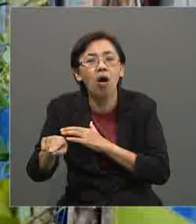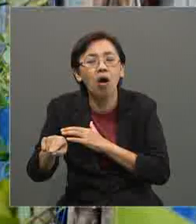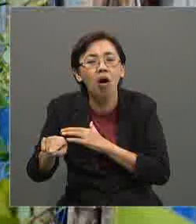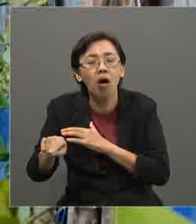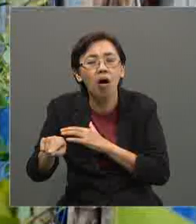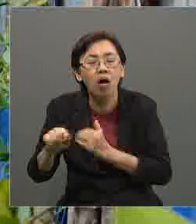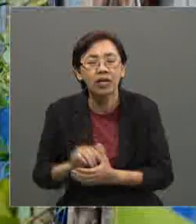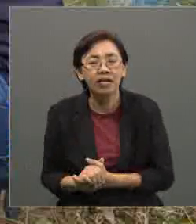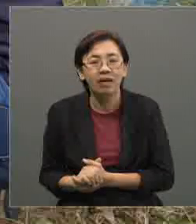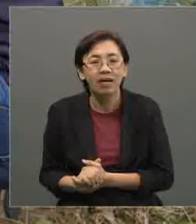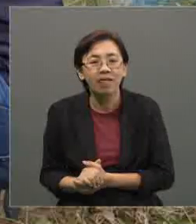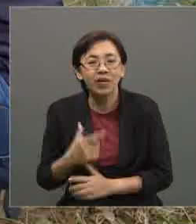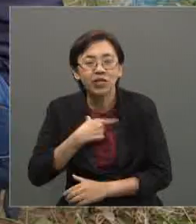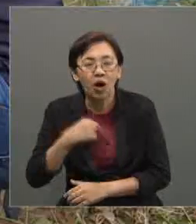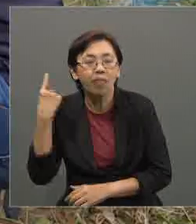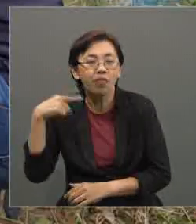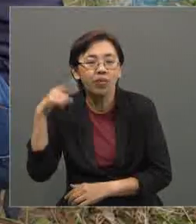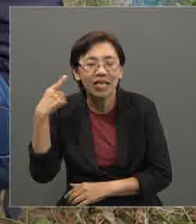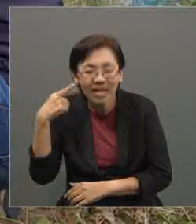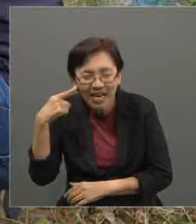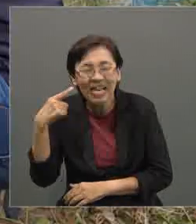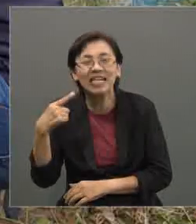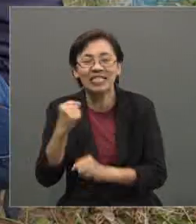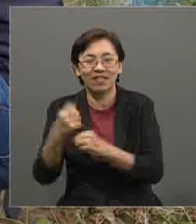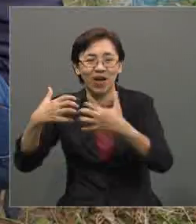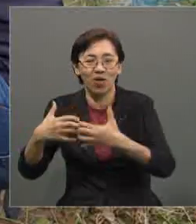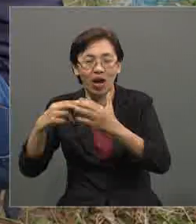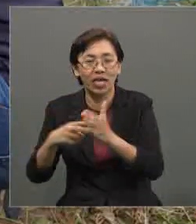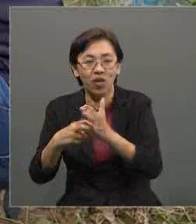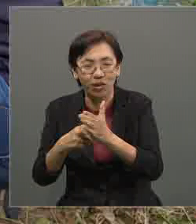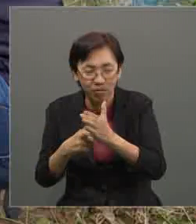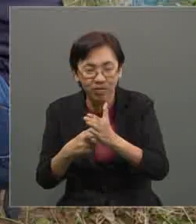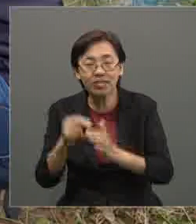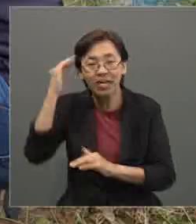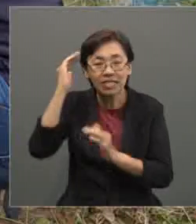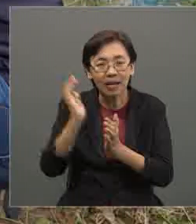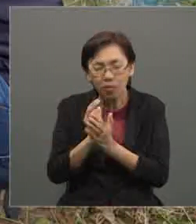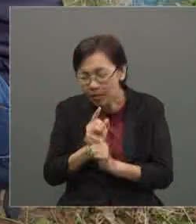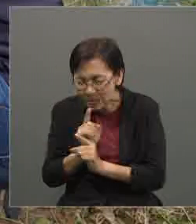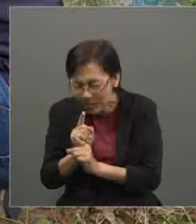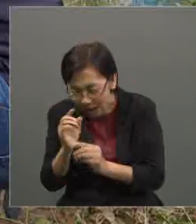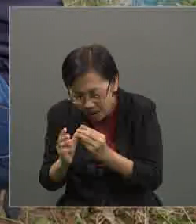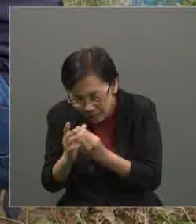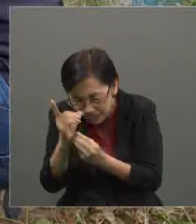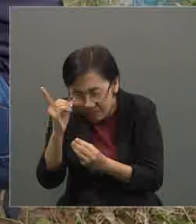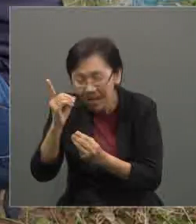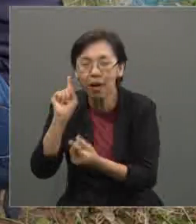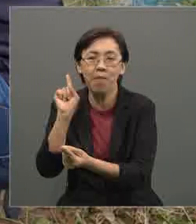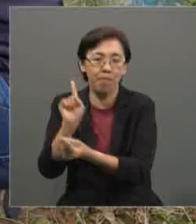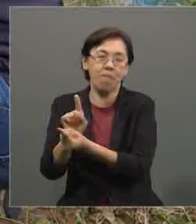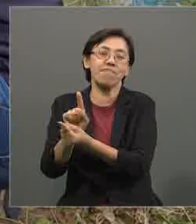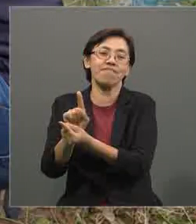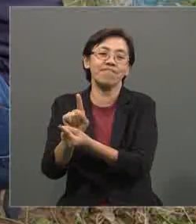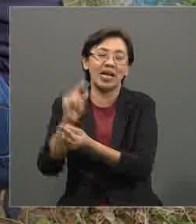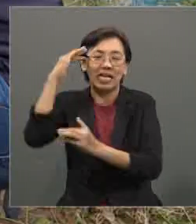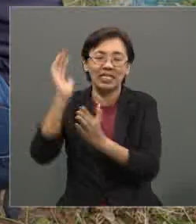3กับสาวโรงงานย่านอ่อนนุชคนนึงค่ะก็เลยนำกำลังลงพื้นที่ผ่านไปกว่าสัปดาห์ก็พบตัวนะคะเจ้าหน้าที่ก็